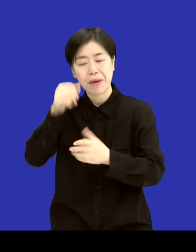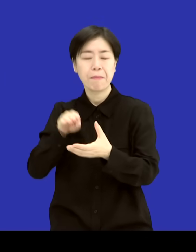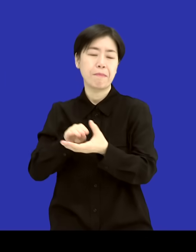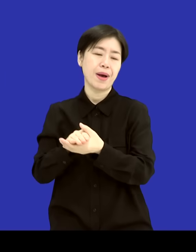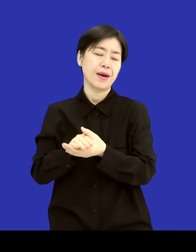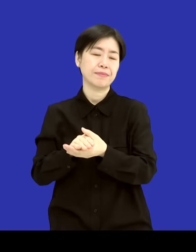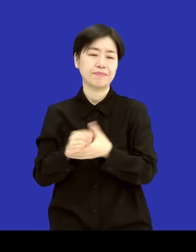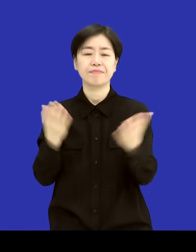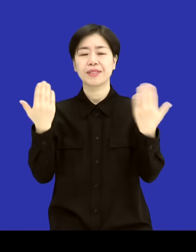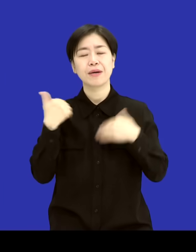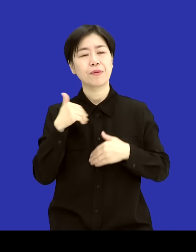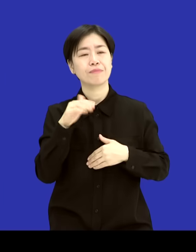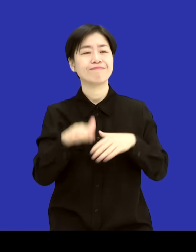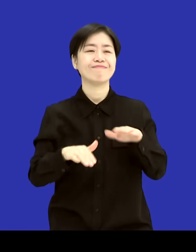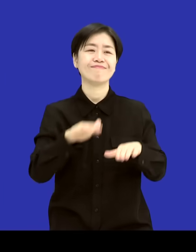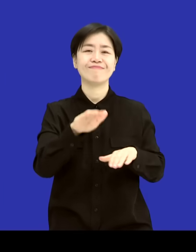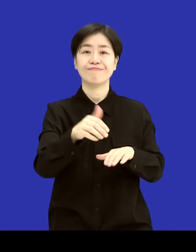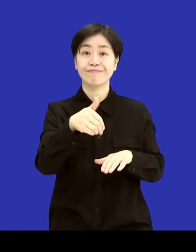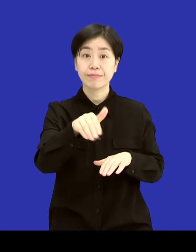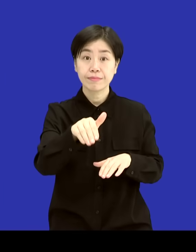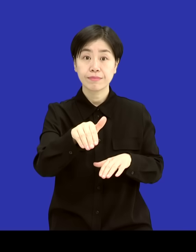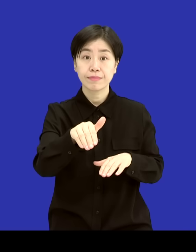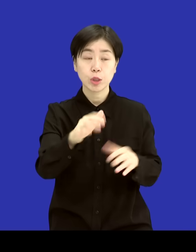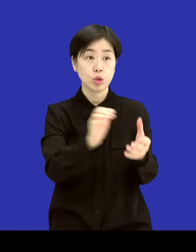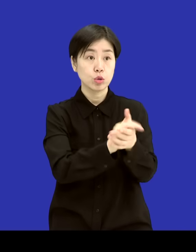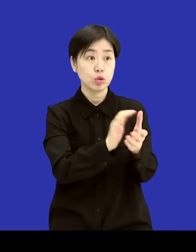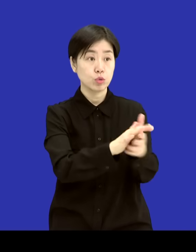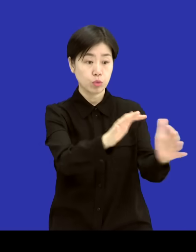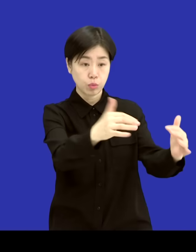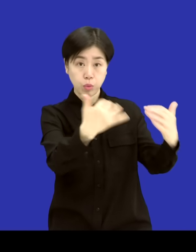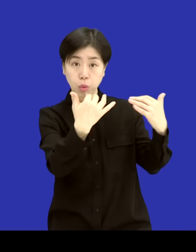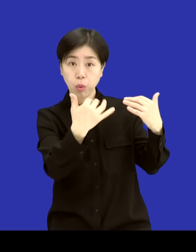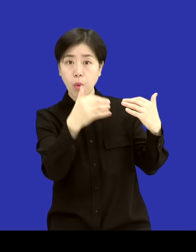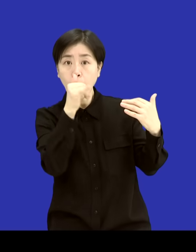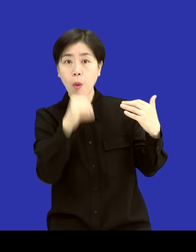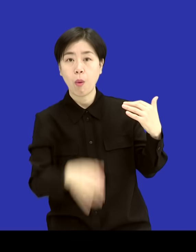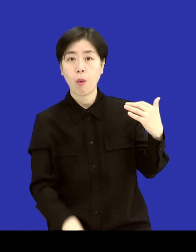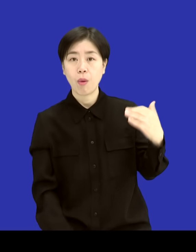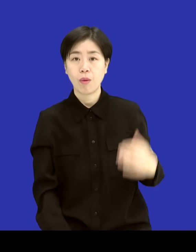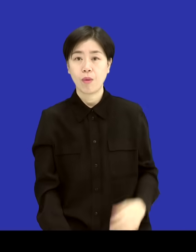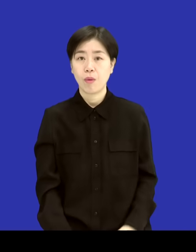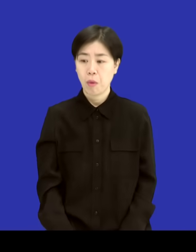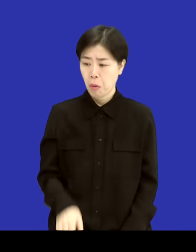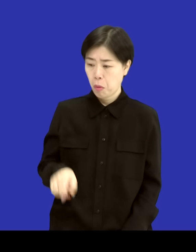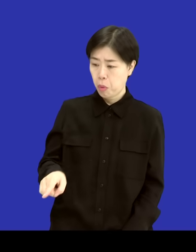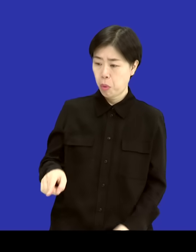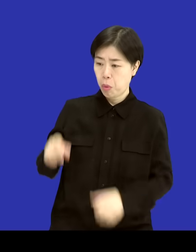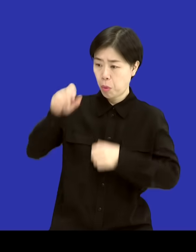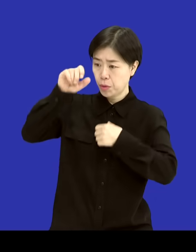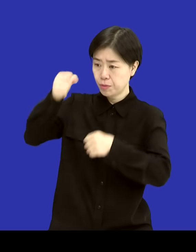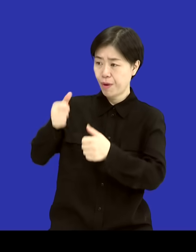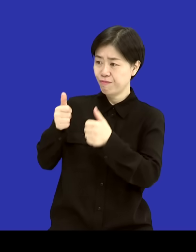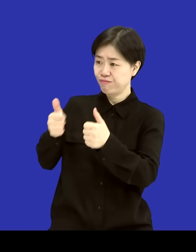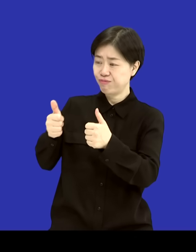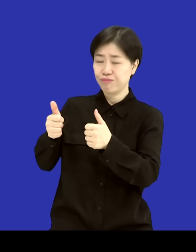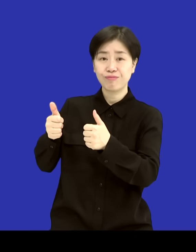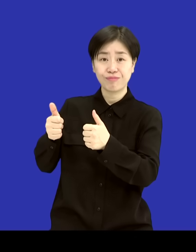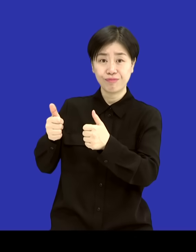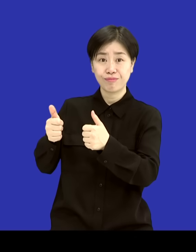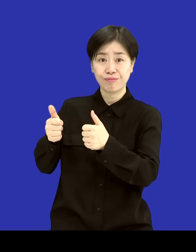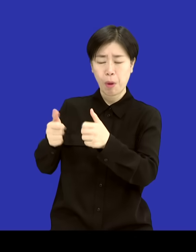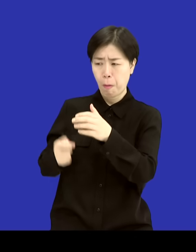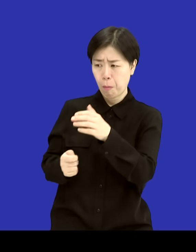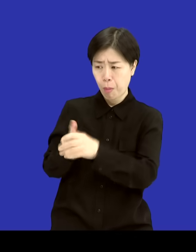학교를 갔는데 네. 학교 친구들이 저한테 말 걸지 않던 친구들이 네. 그걸 보면서 신발 이쁘다, 네. 좀